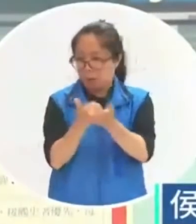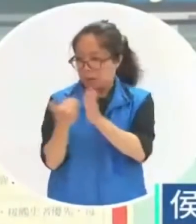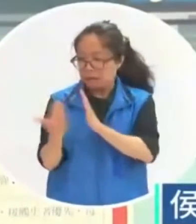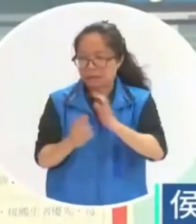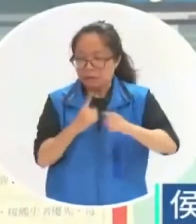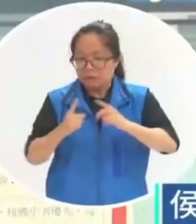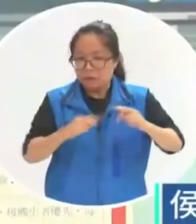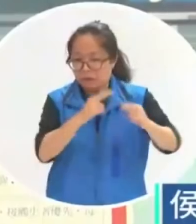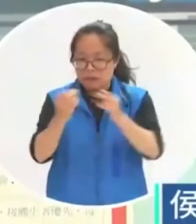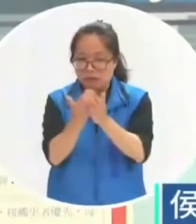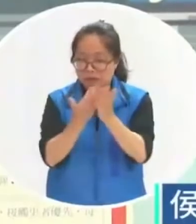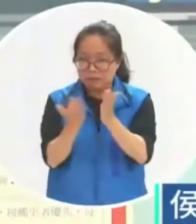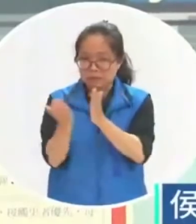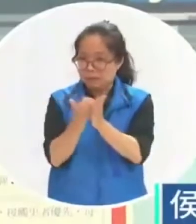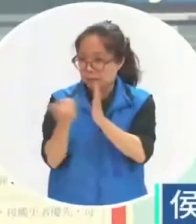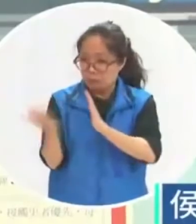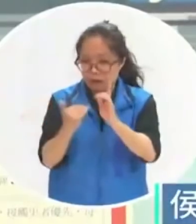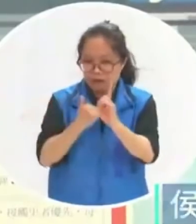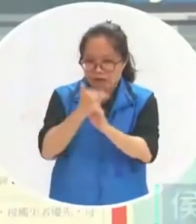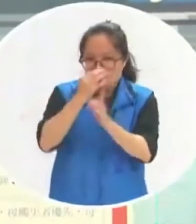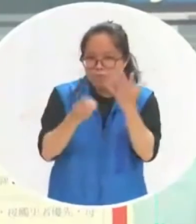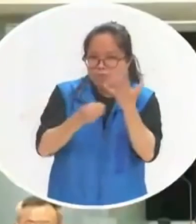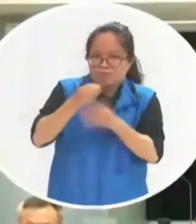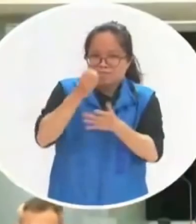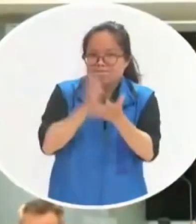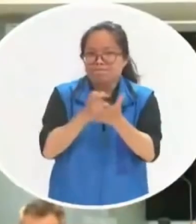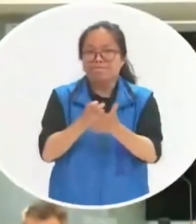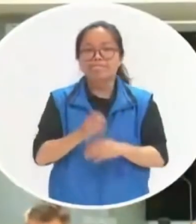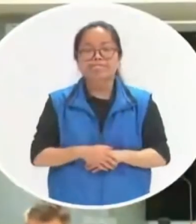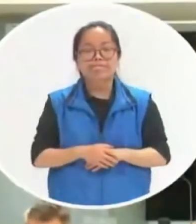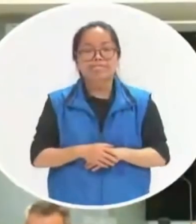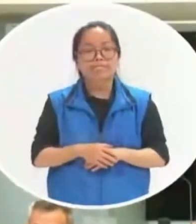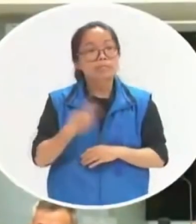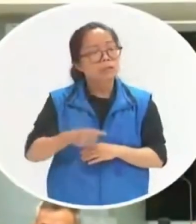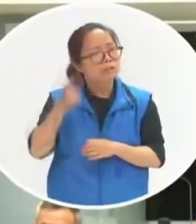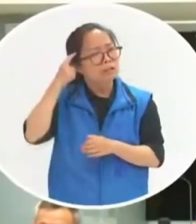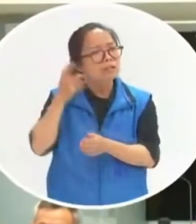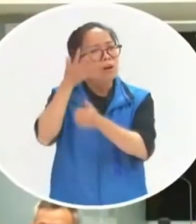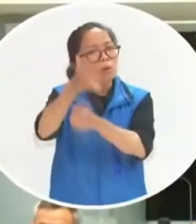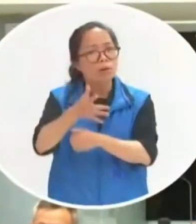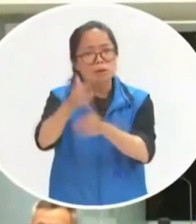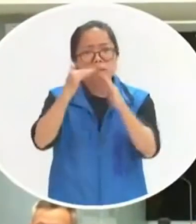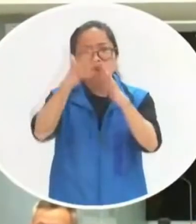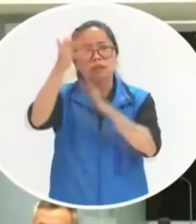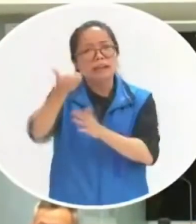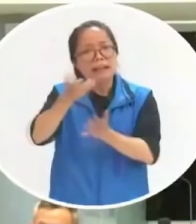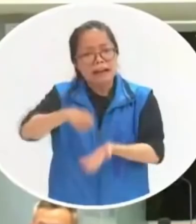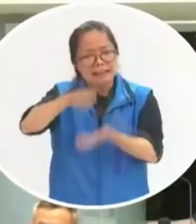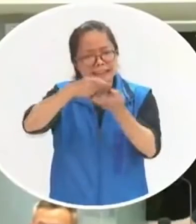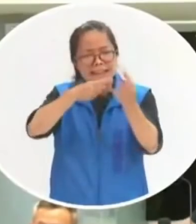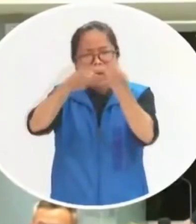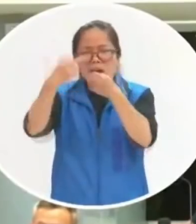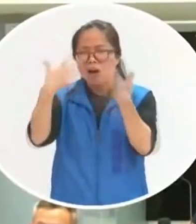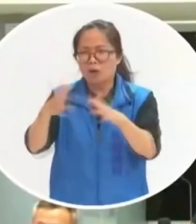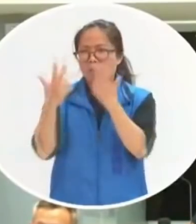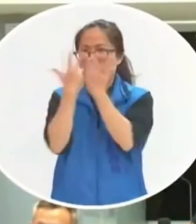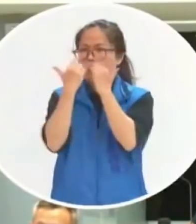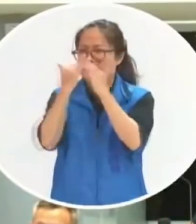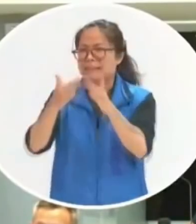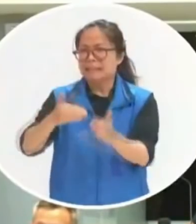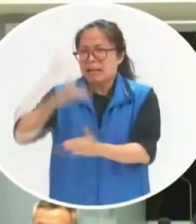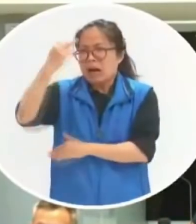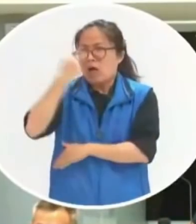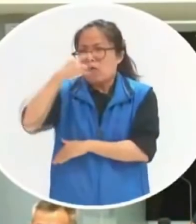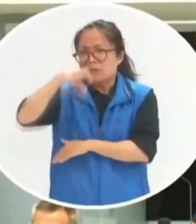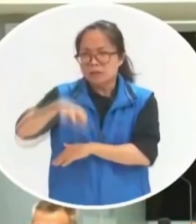来做准备的升级的准备。 想要再问一下，就是市长，你刚刚讲到很多遍新北市的高风险